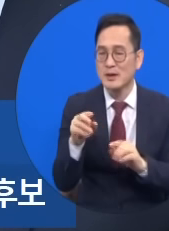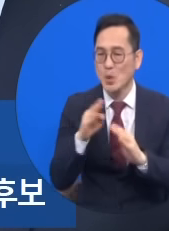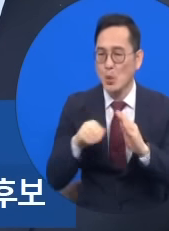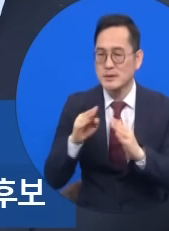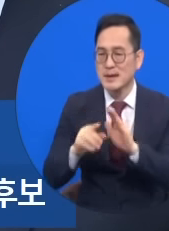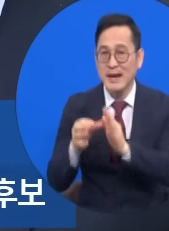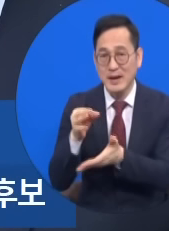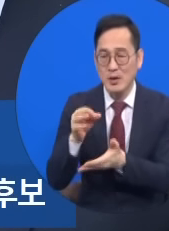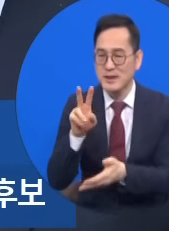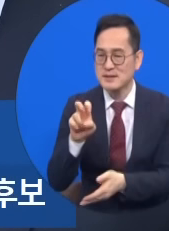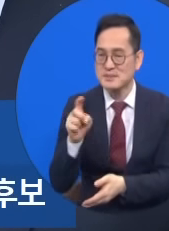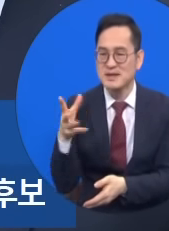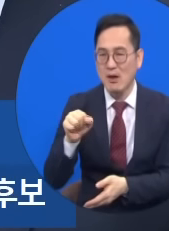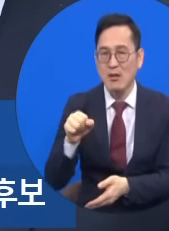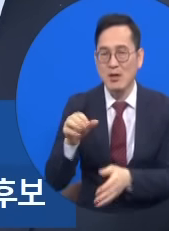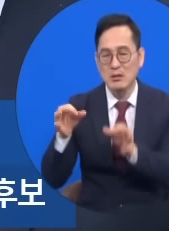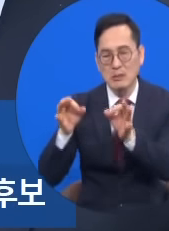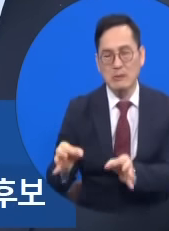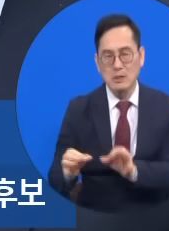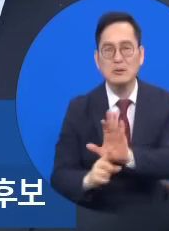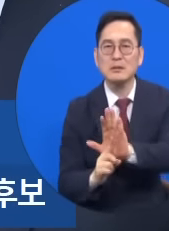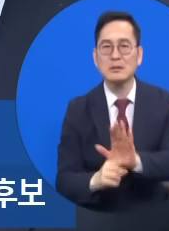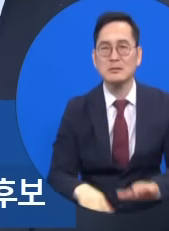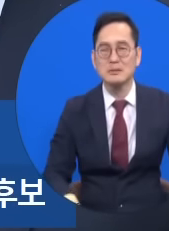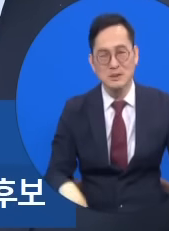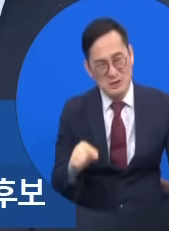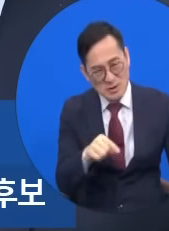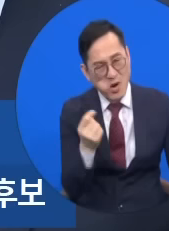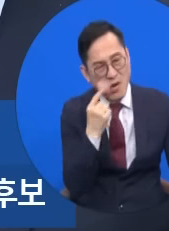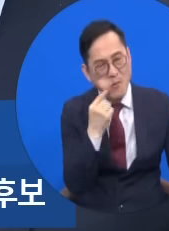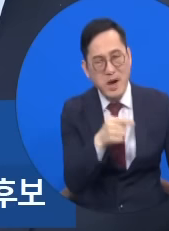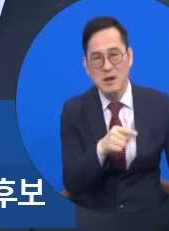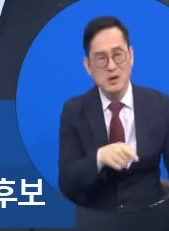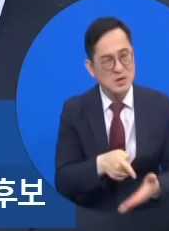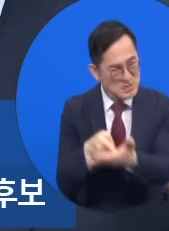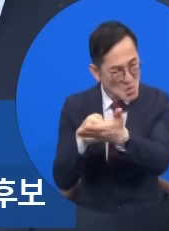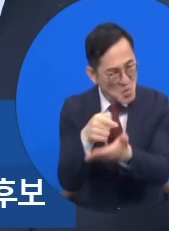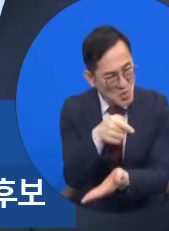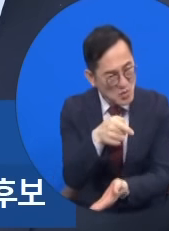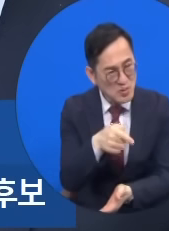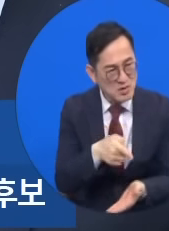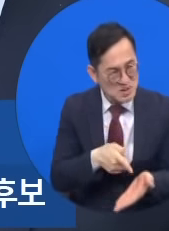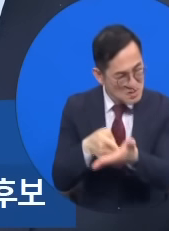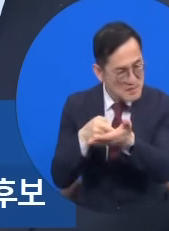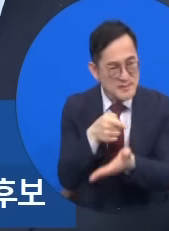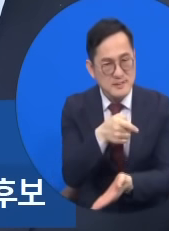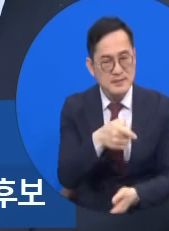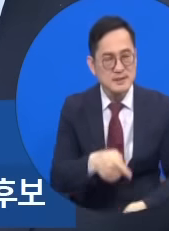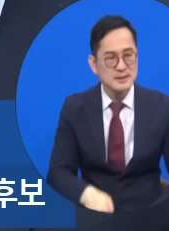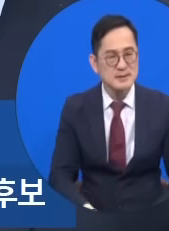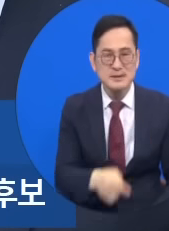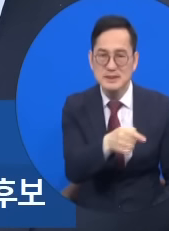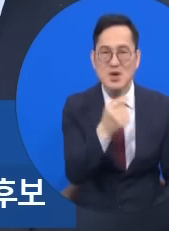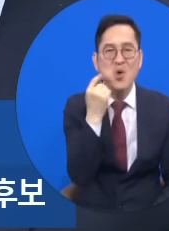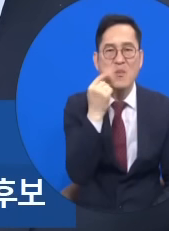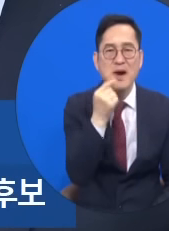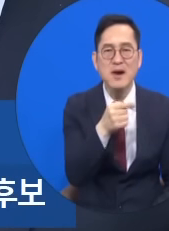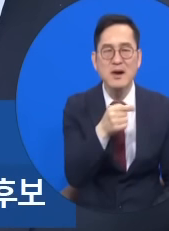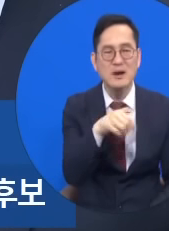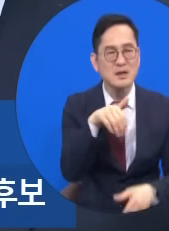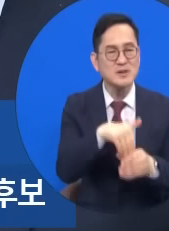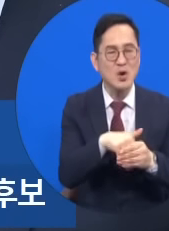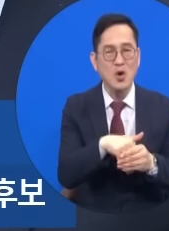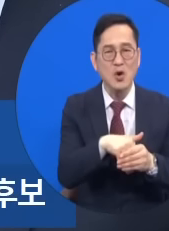원으로 축소 신고했다라는 것으로 선관위가 허위사실 공표 혐의로 경찰에 고발을 했습니다. 김관선 변호사님, 이렇게 되면